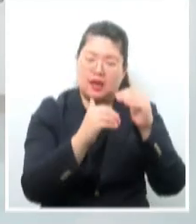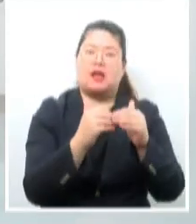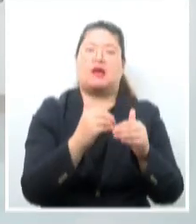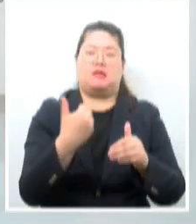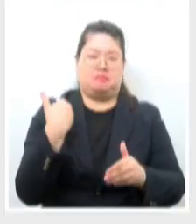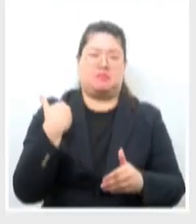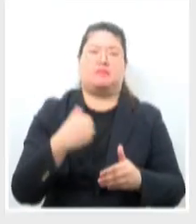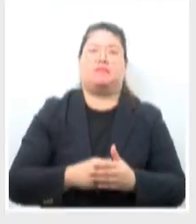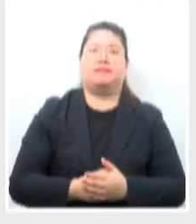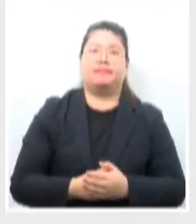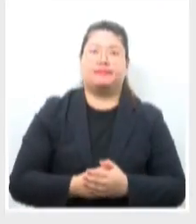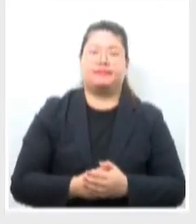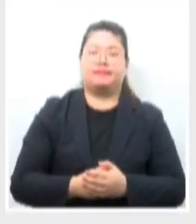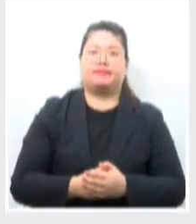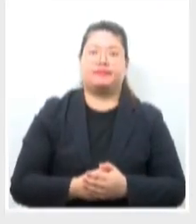กันค่ะ